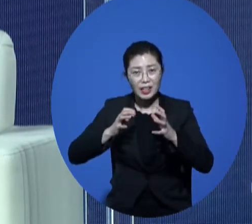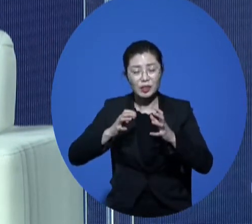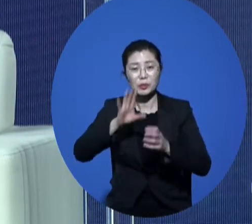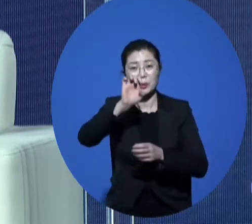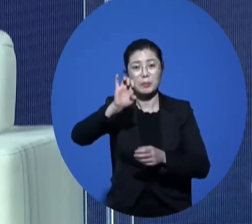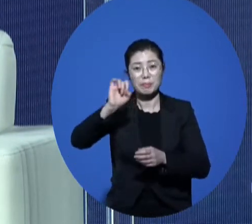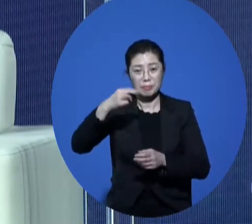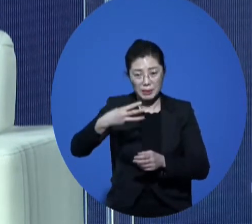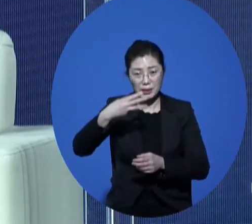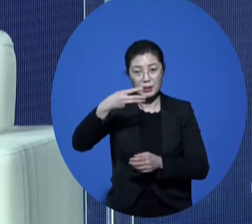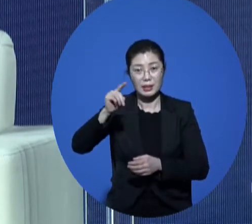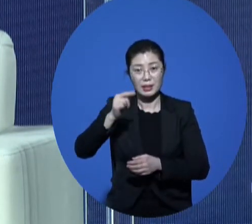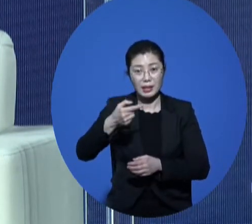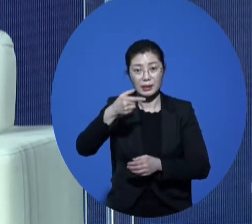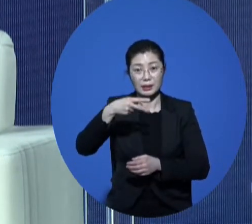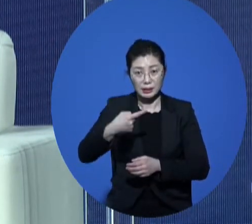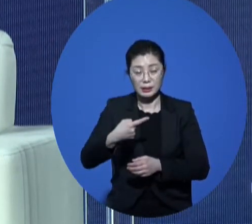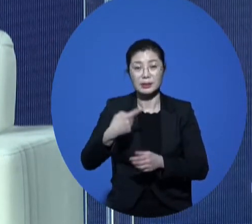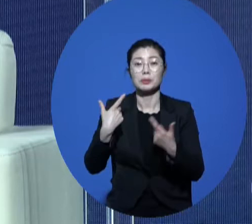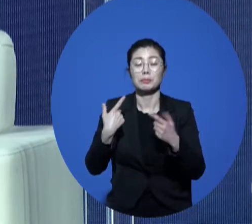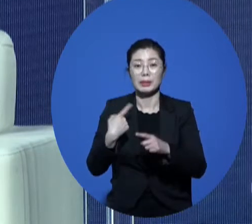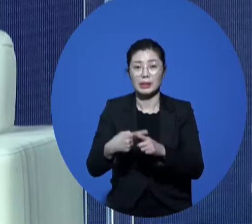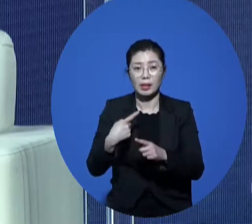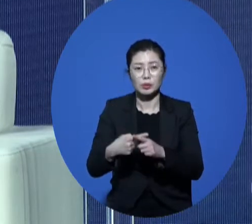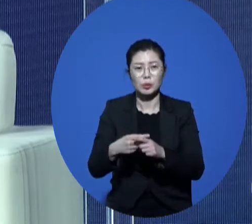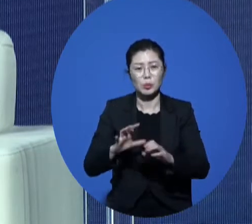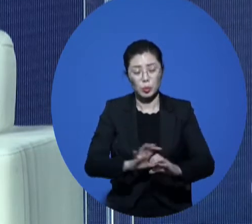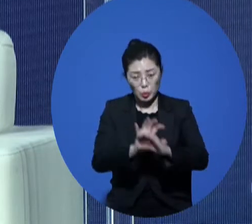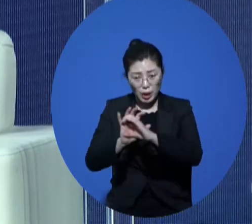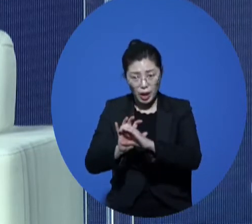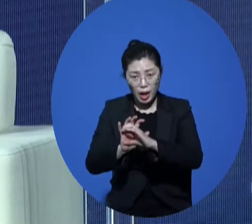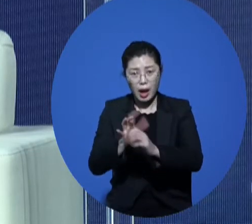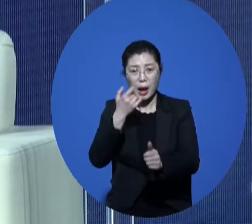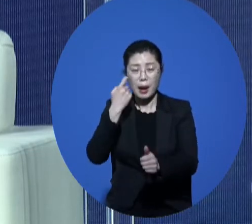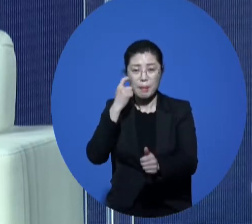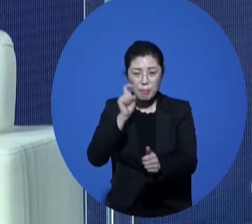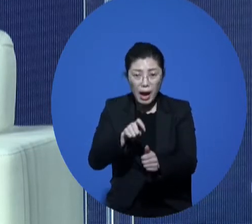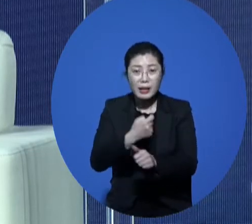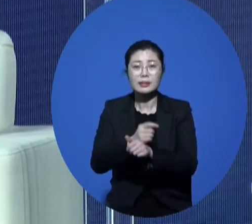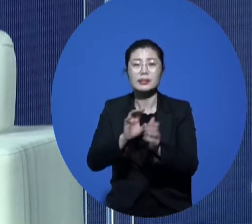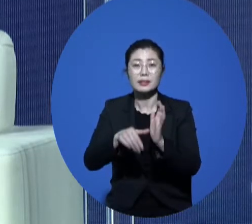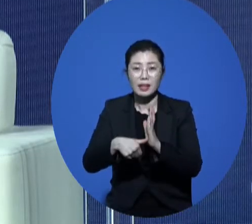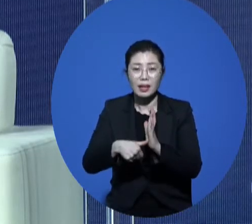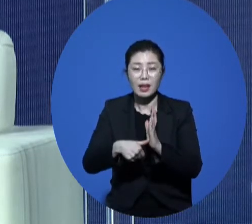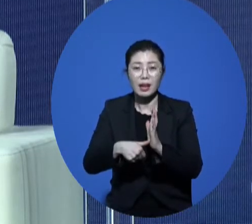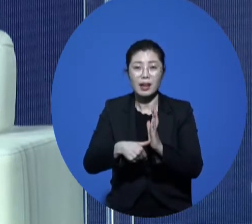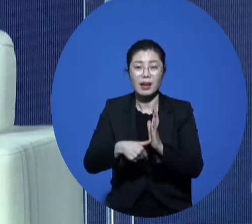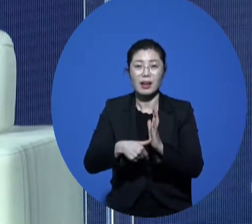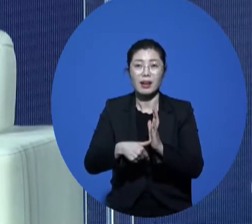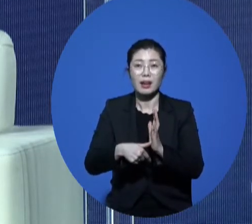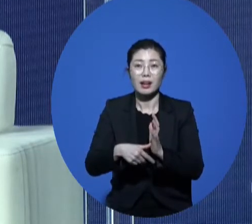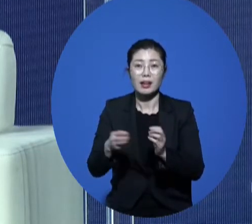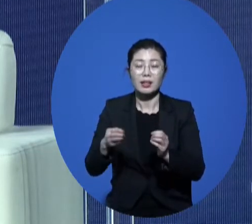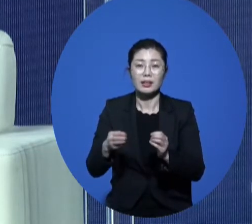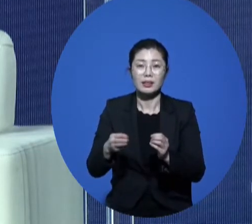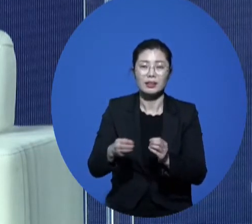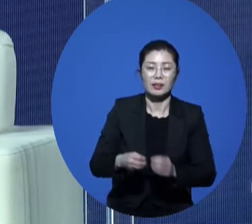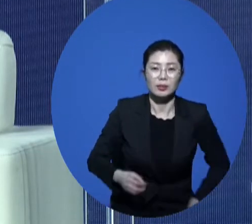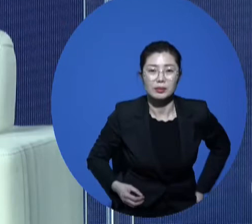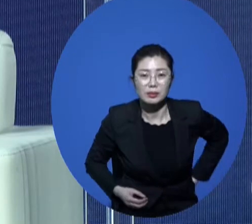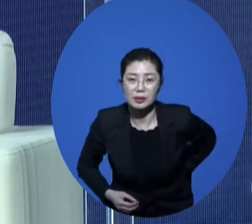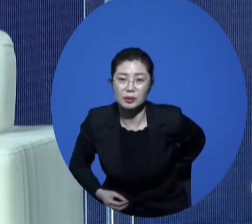핀란드도 마찬가지고 유럽도 마찬가지고 전 세계적으로 코로나가 발생했을 때 그 시설을 봉쇄하는 활동들이